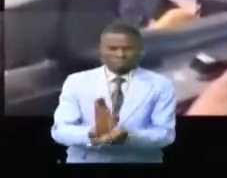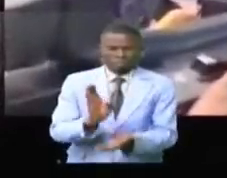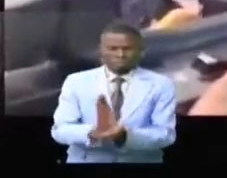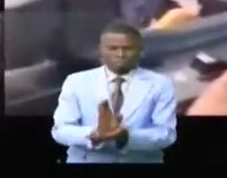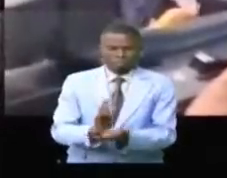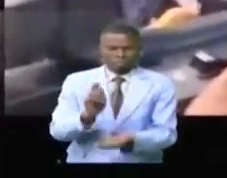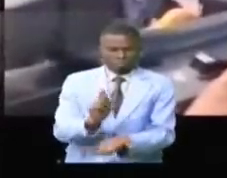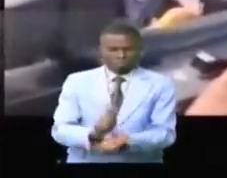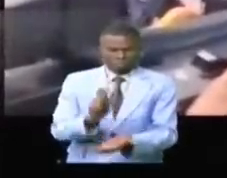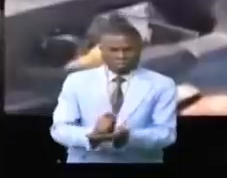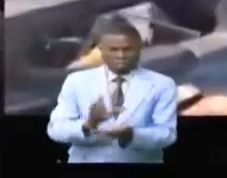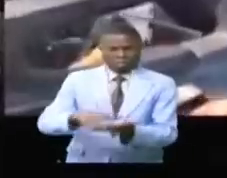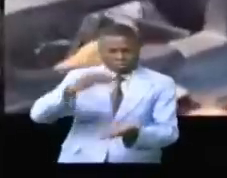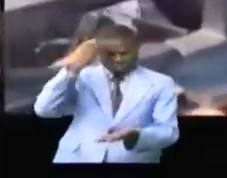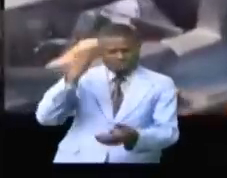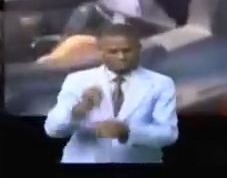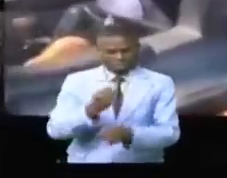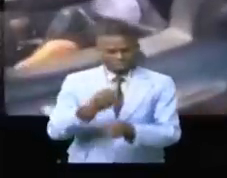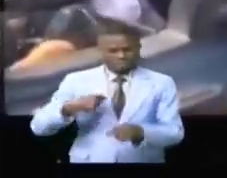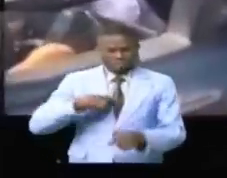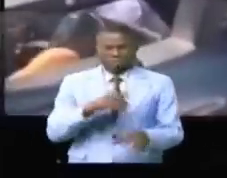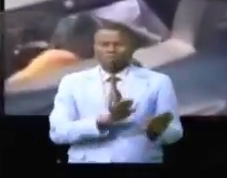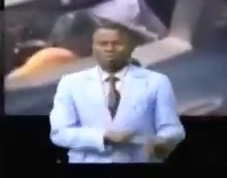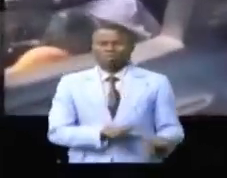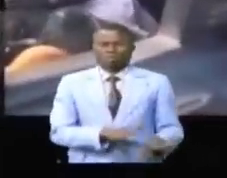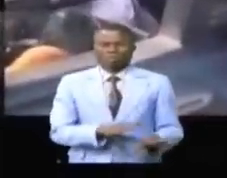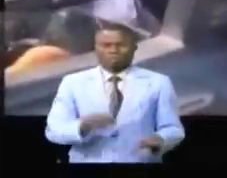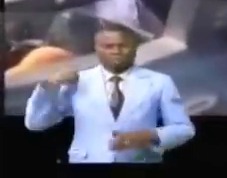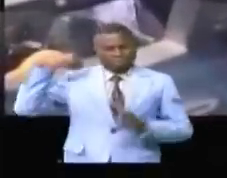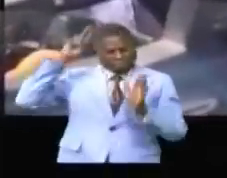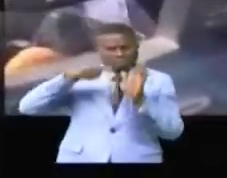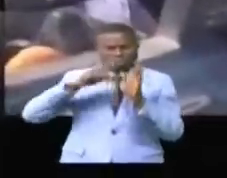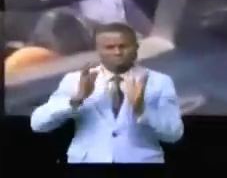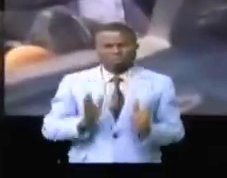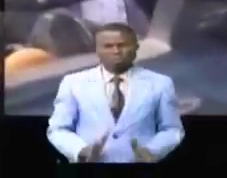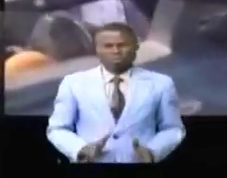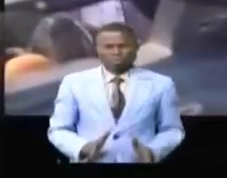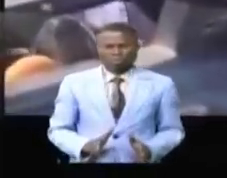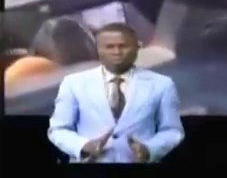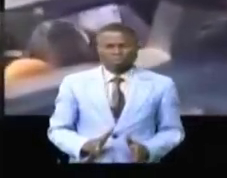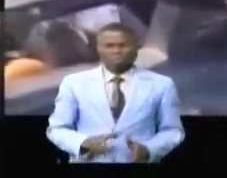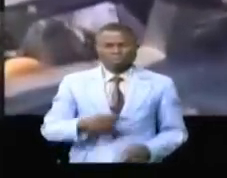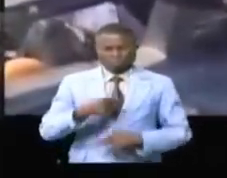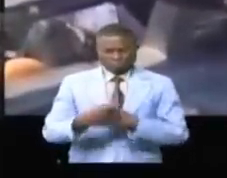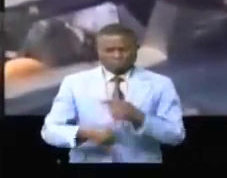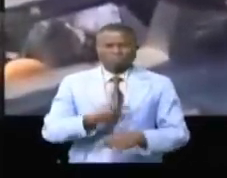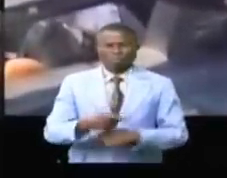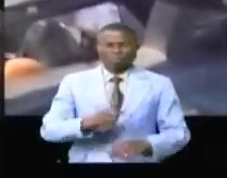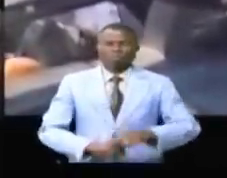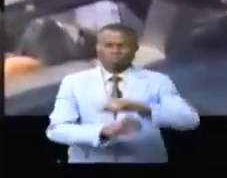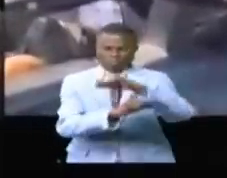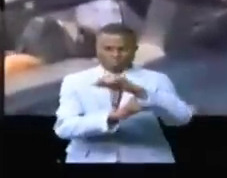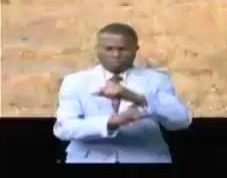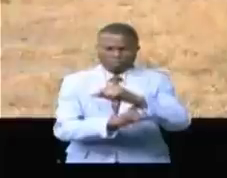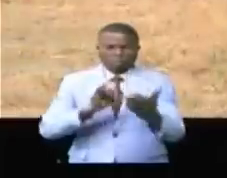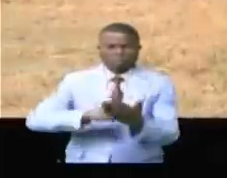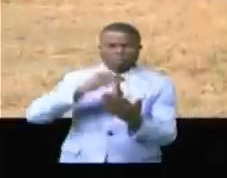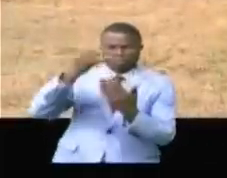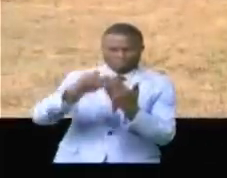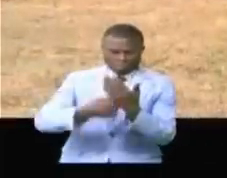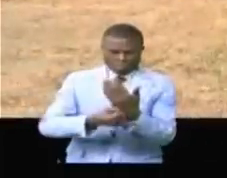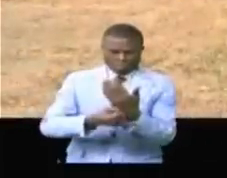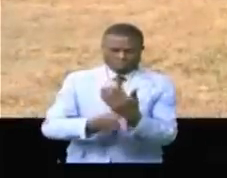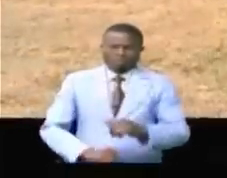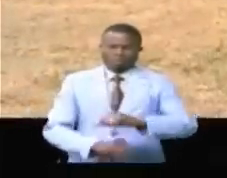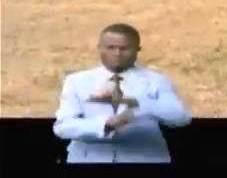appris le métier. Nous attendons que le gouvernement puisse soutenir le projet. Pour